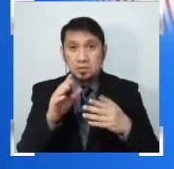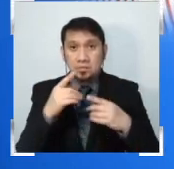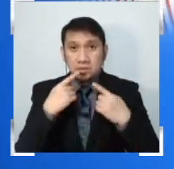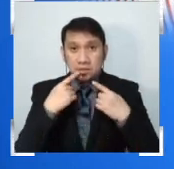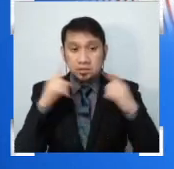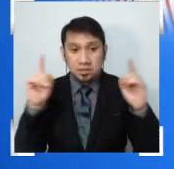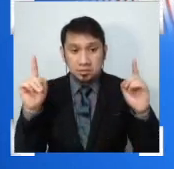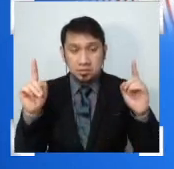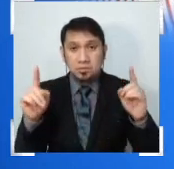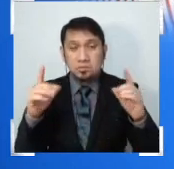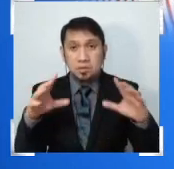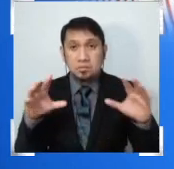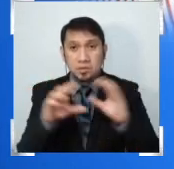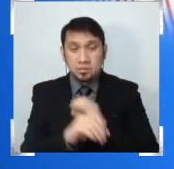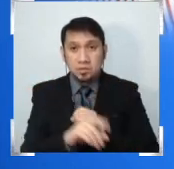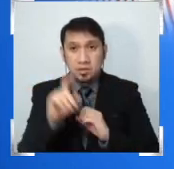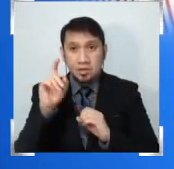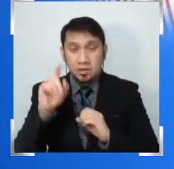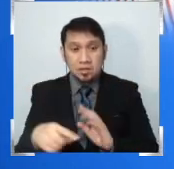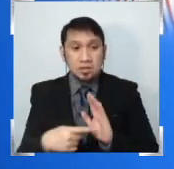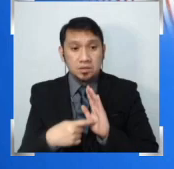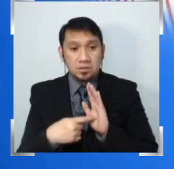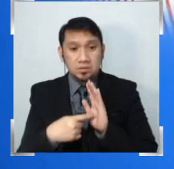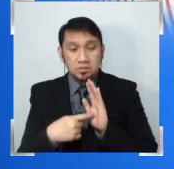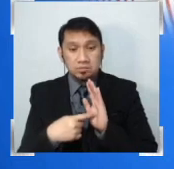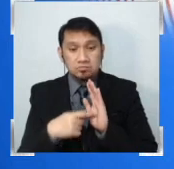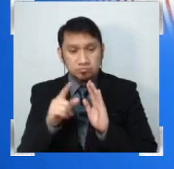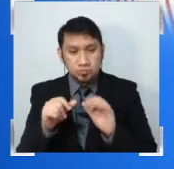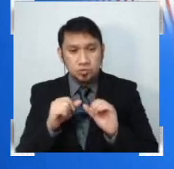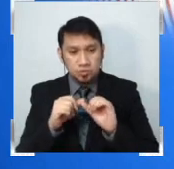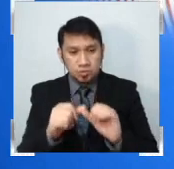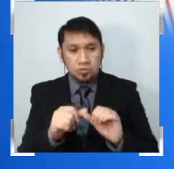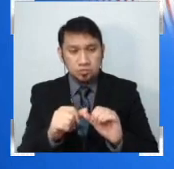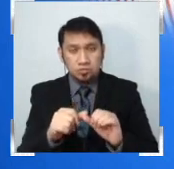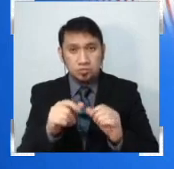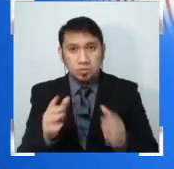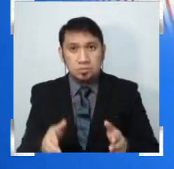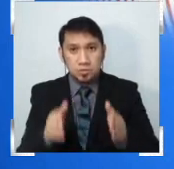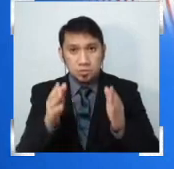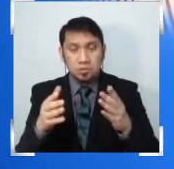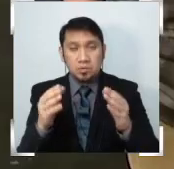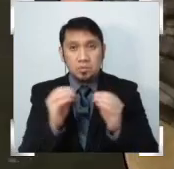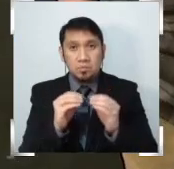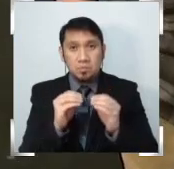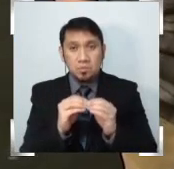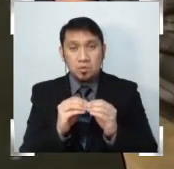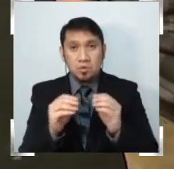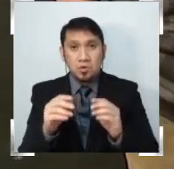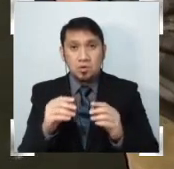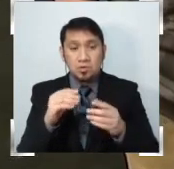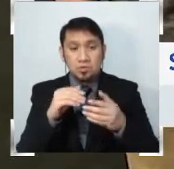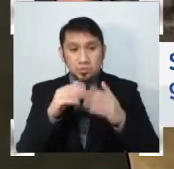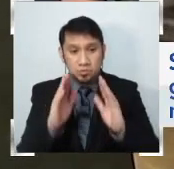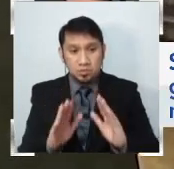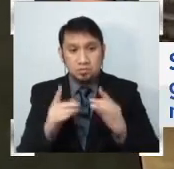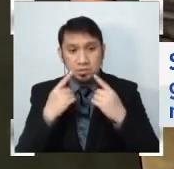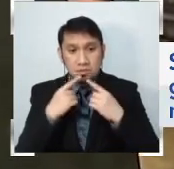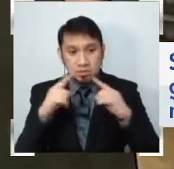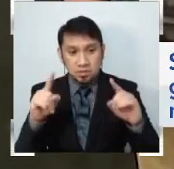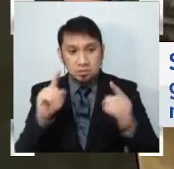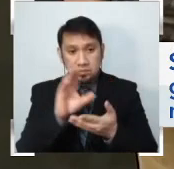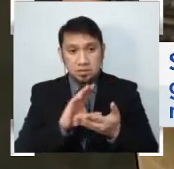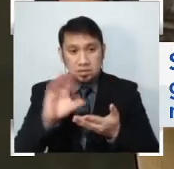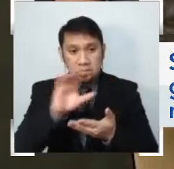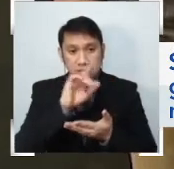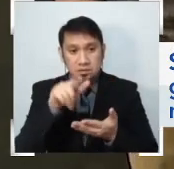lang ang pagkapatayo ng mga SUCs doon para mas marami ang makapagtapos ng kolehiyo. Wala rin public event